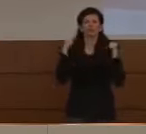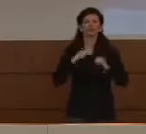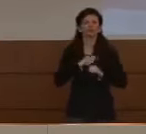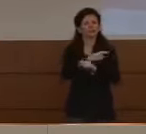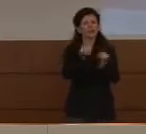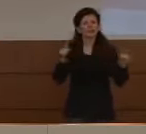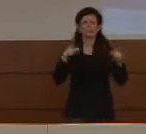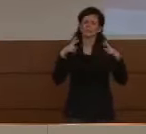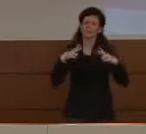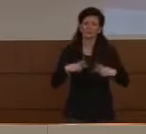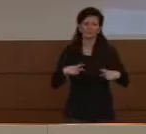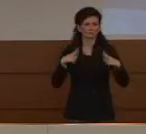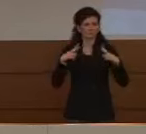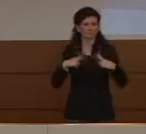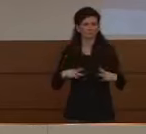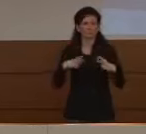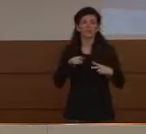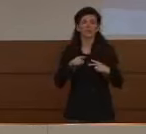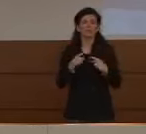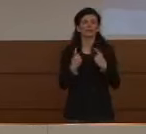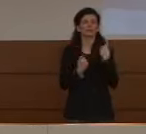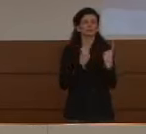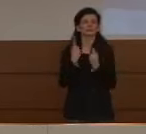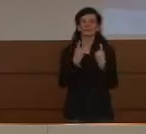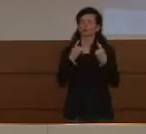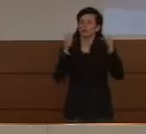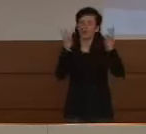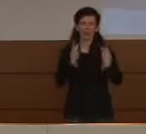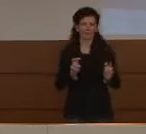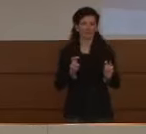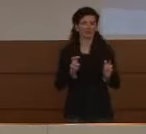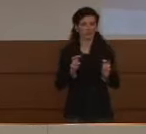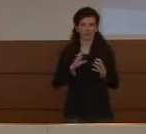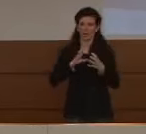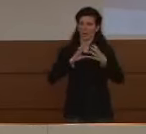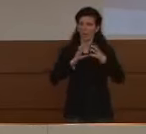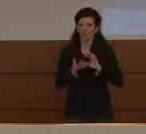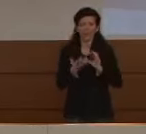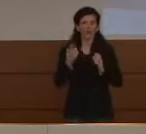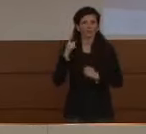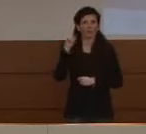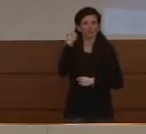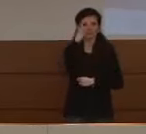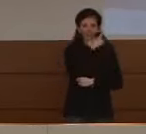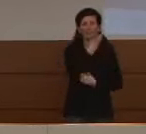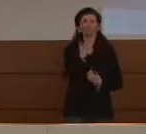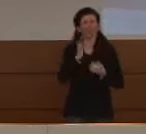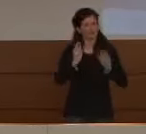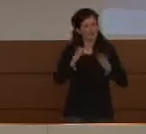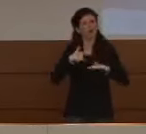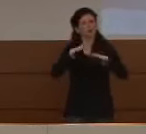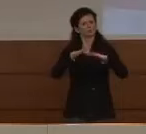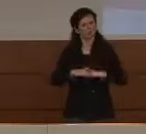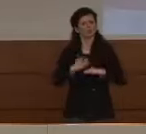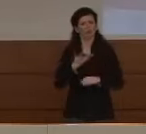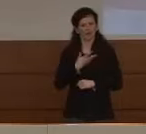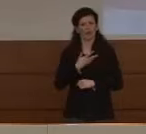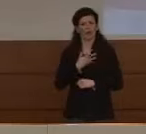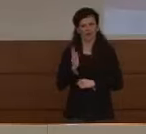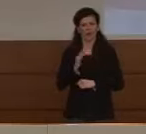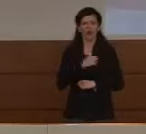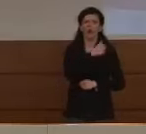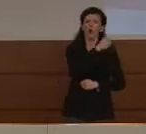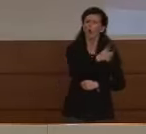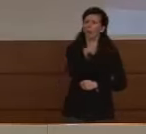ripeto in una situazione emergenziale molto complessa molto difficile ma è tutelata io credo che ognuno di noi si